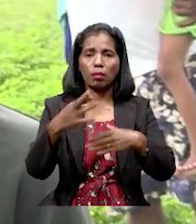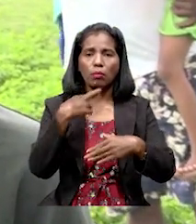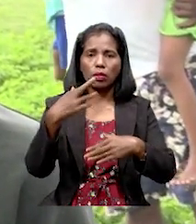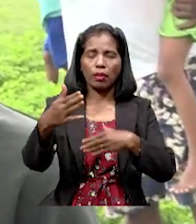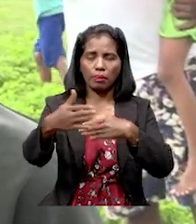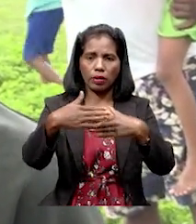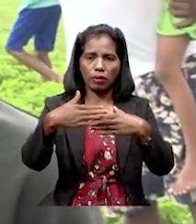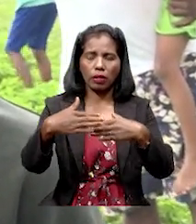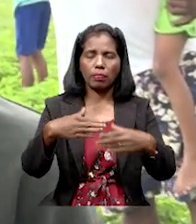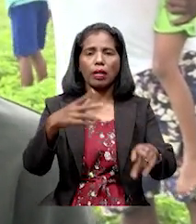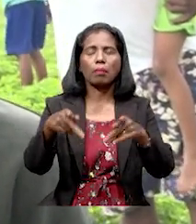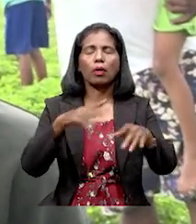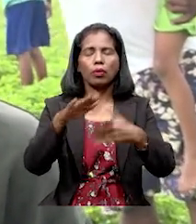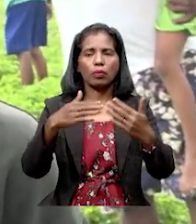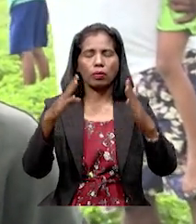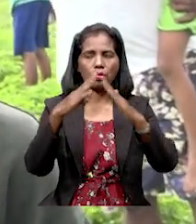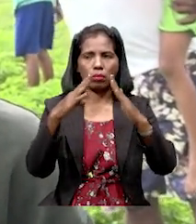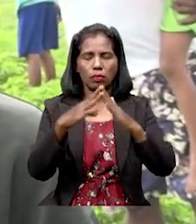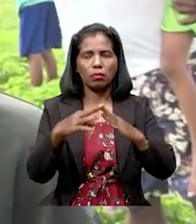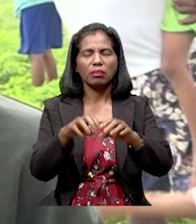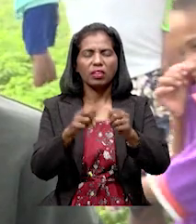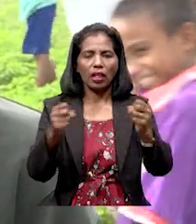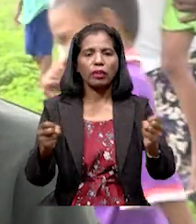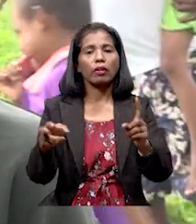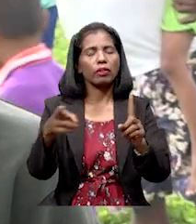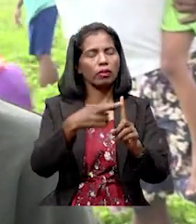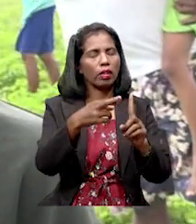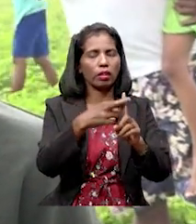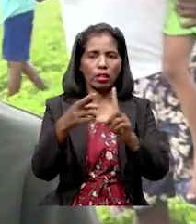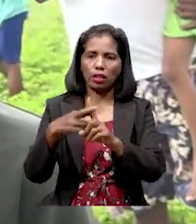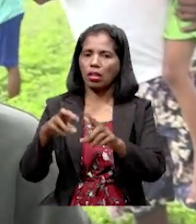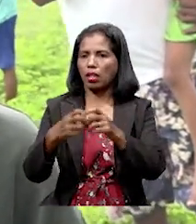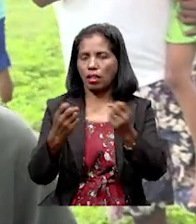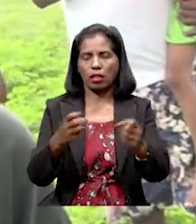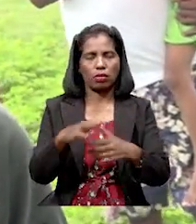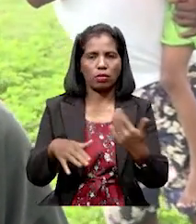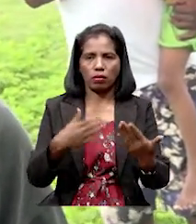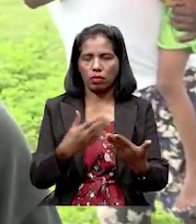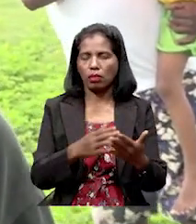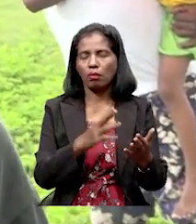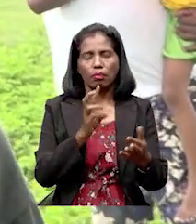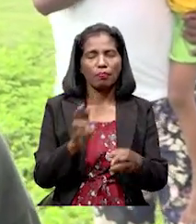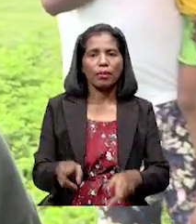estrada rate ta uma e a mota suri mai nene ne a nessa comunidade